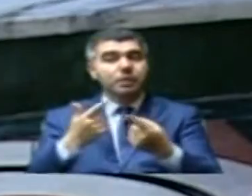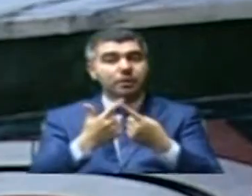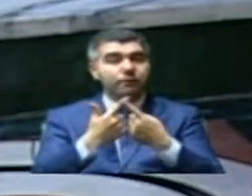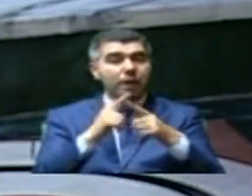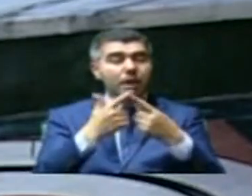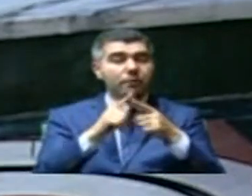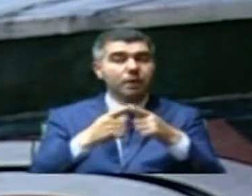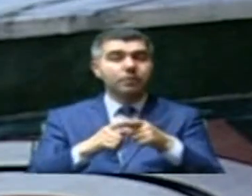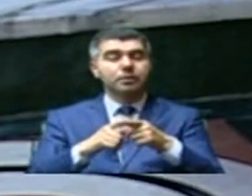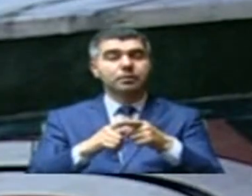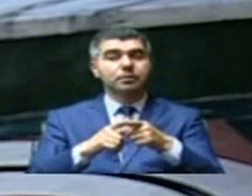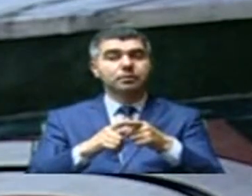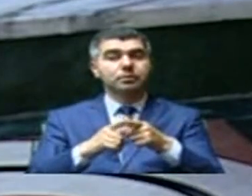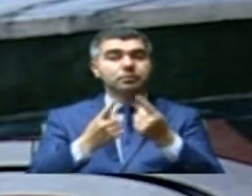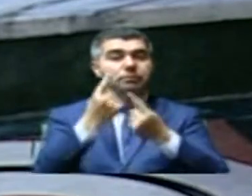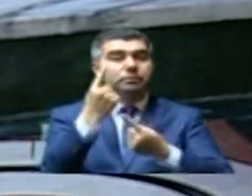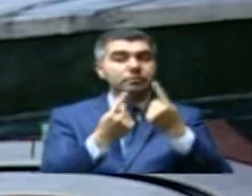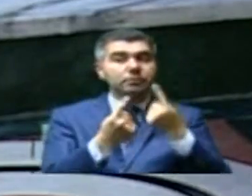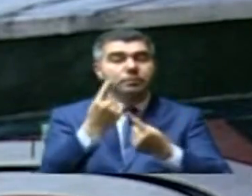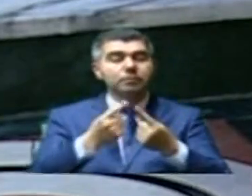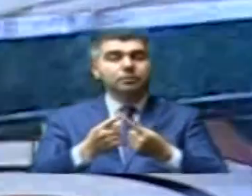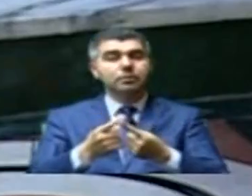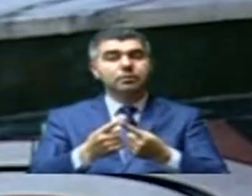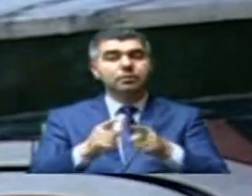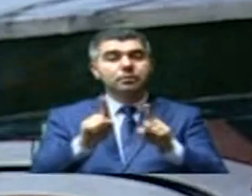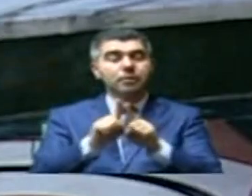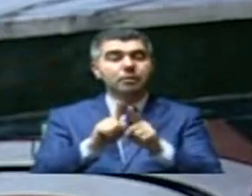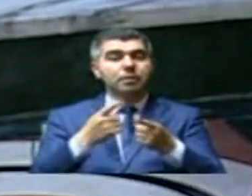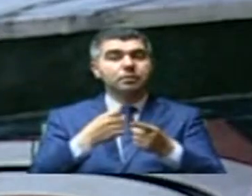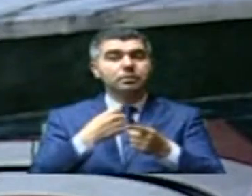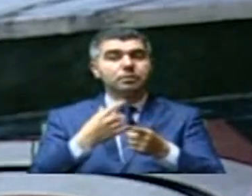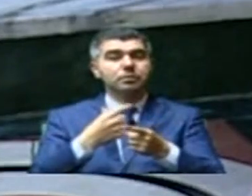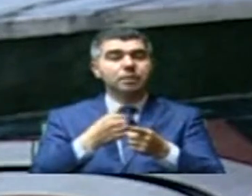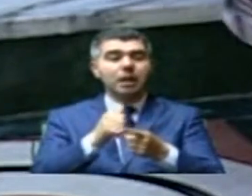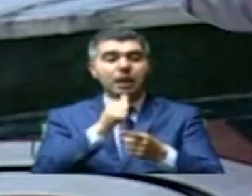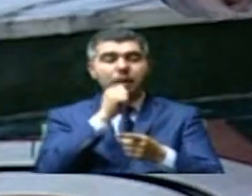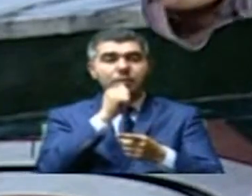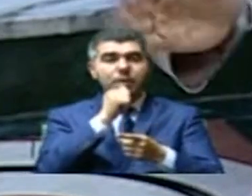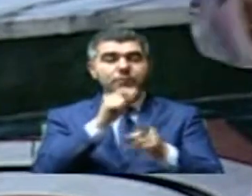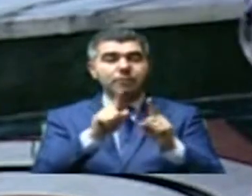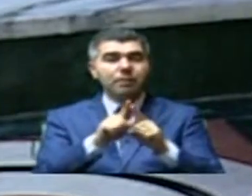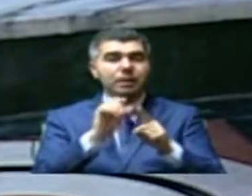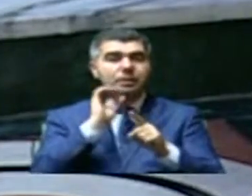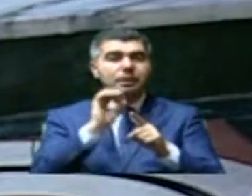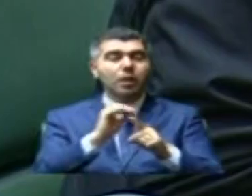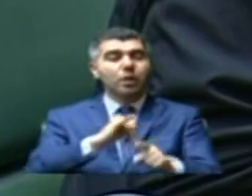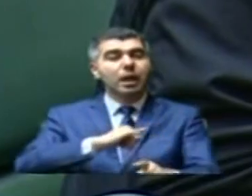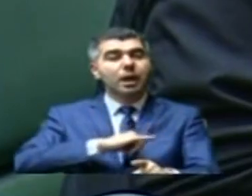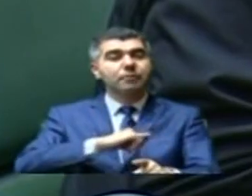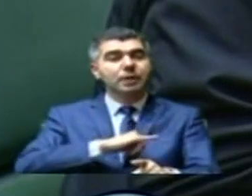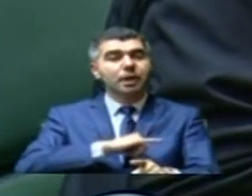والمشكل كاين في تدفق وتسرب المياه الصرف الصحي اللي كتوصل للباديه،